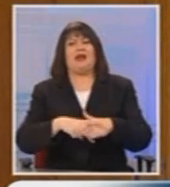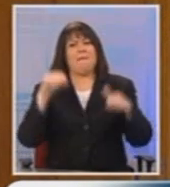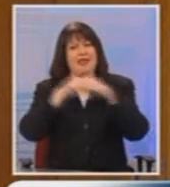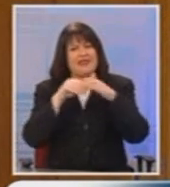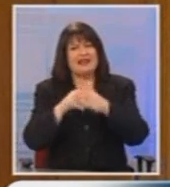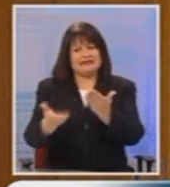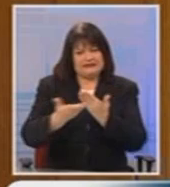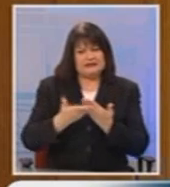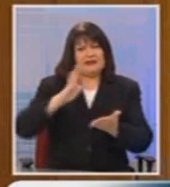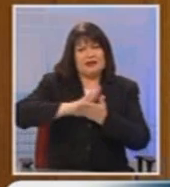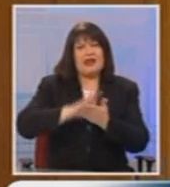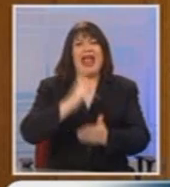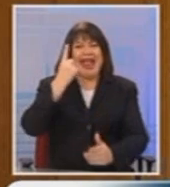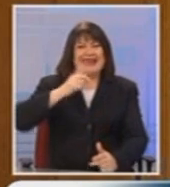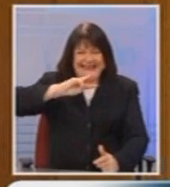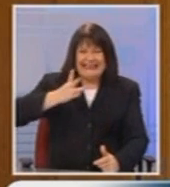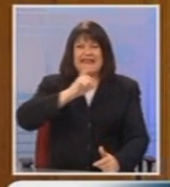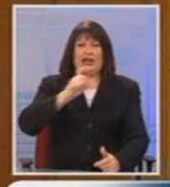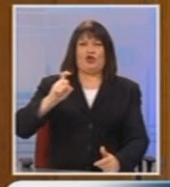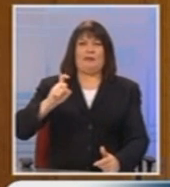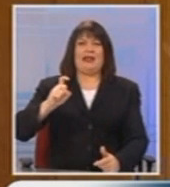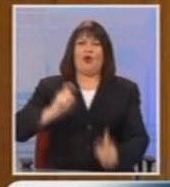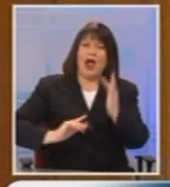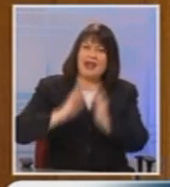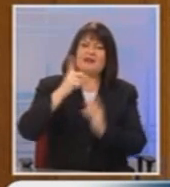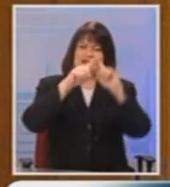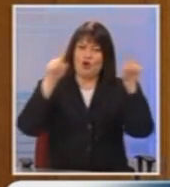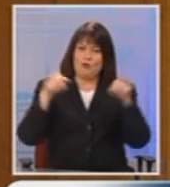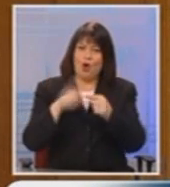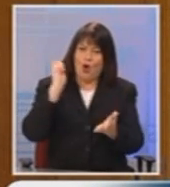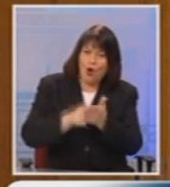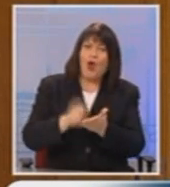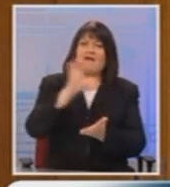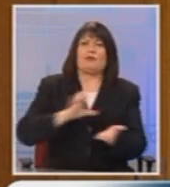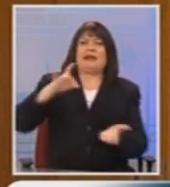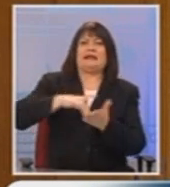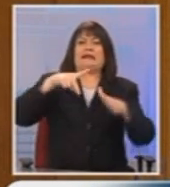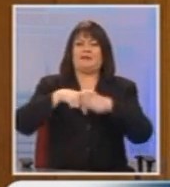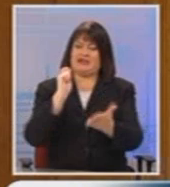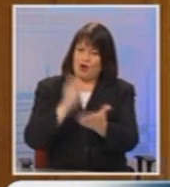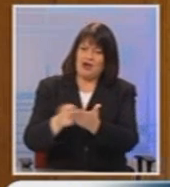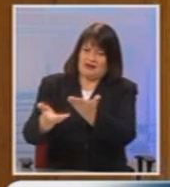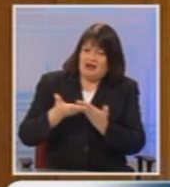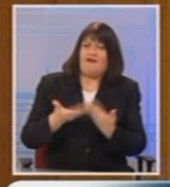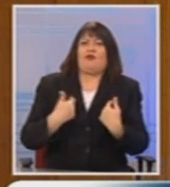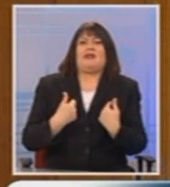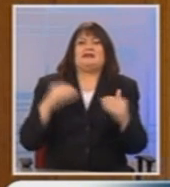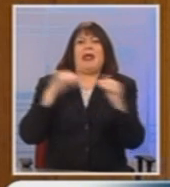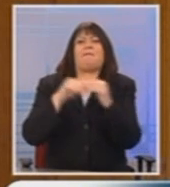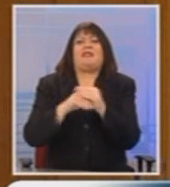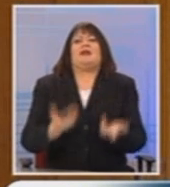Επενδύσεων να εκδώσει ένα ομόλογο 1,3 εκατομμυρίου αναπτυξιακό, το οποίο θα το αγοράσει η Ευρωπαϊκή Κεντρική Τράπεζα για να στηρίξει αυτές τις